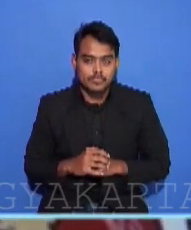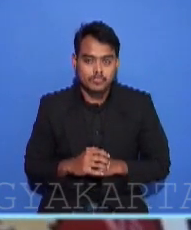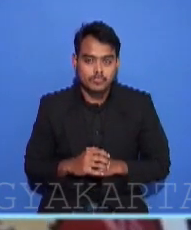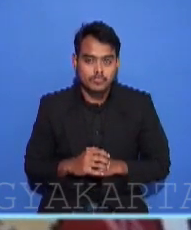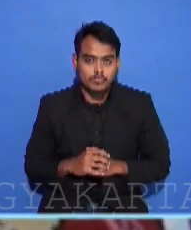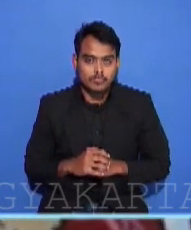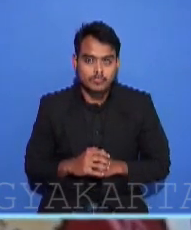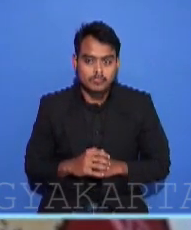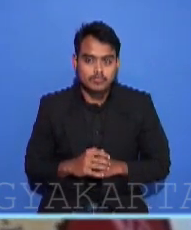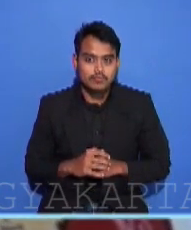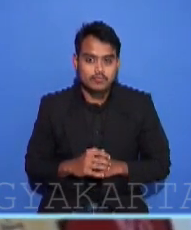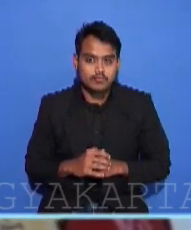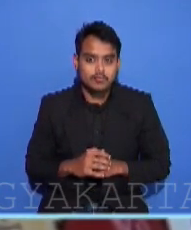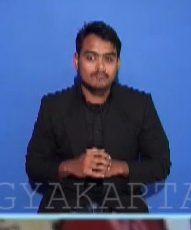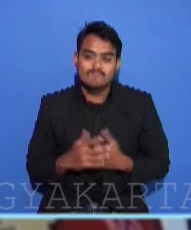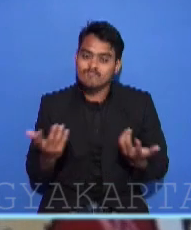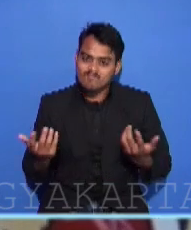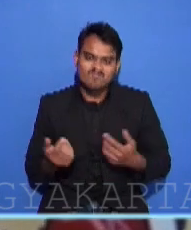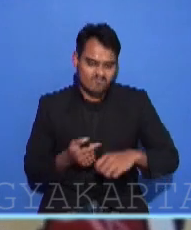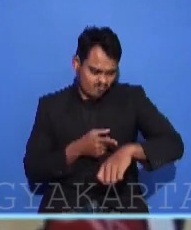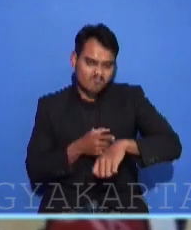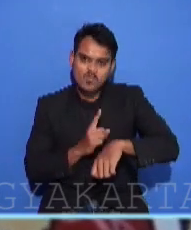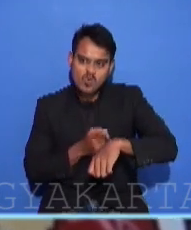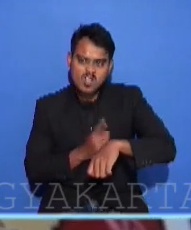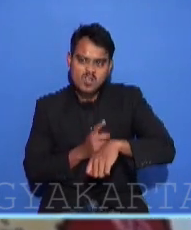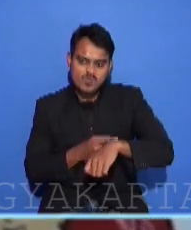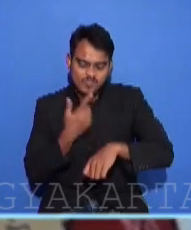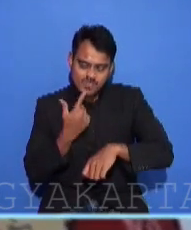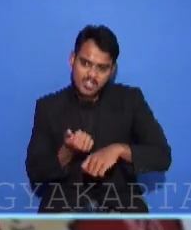Sakral sekali karena memang waktunya hanya singkat sekali.